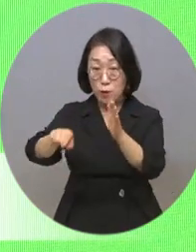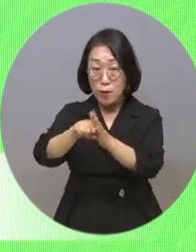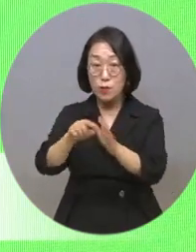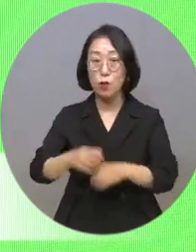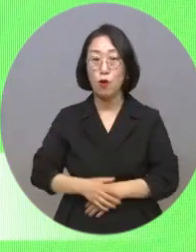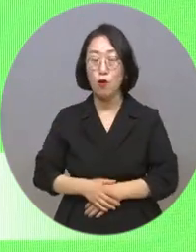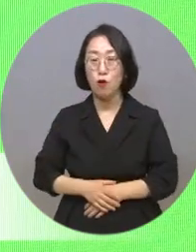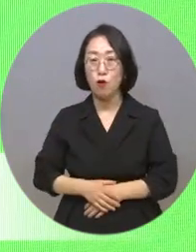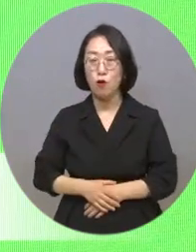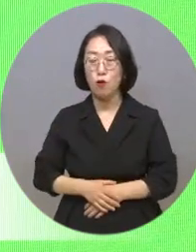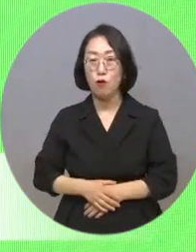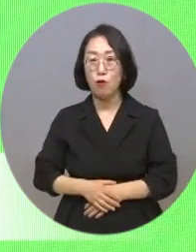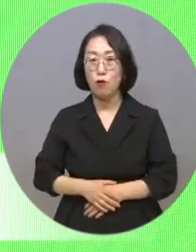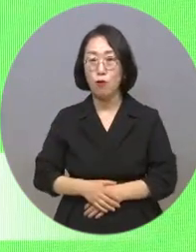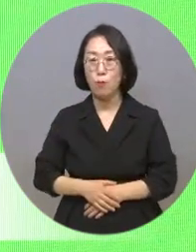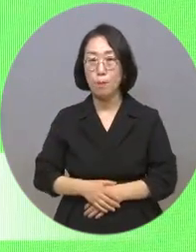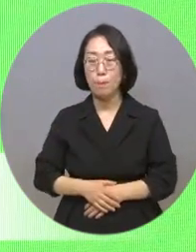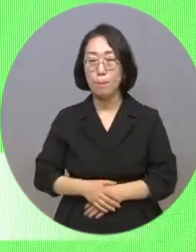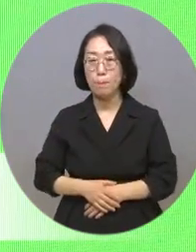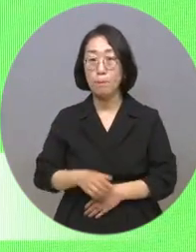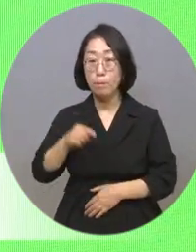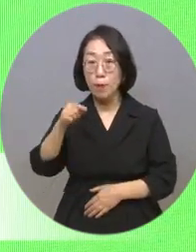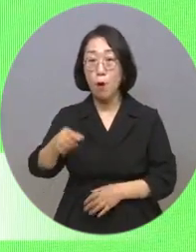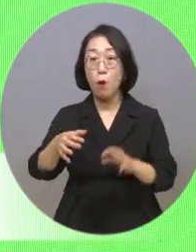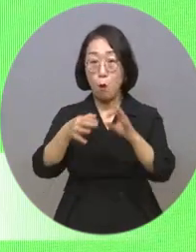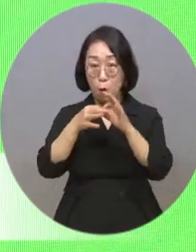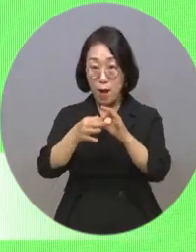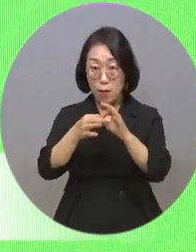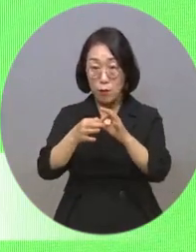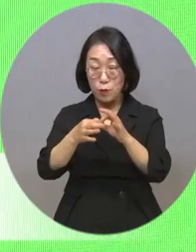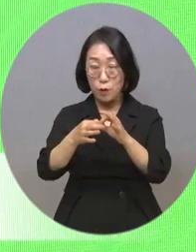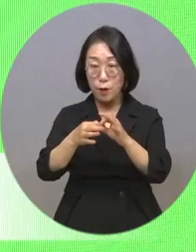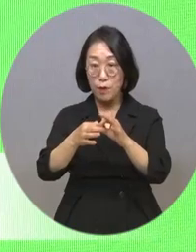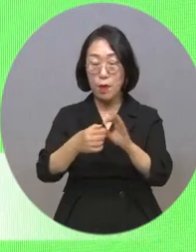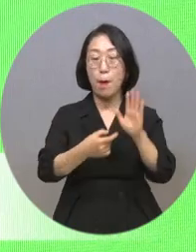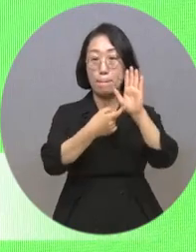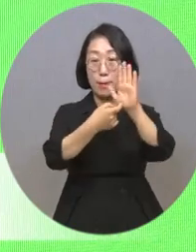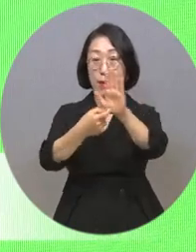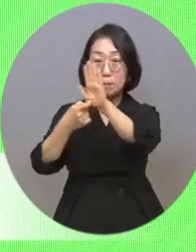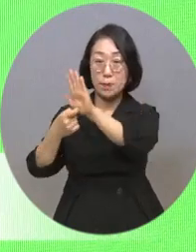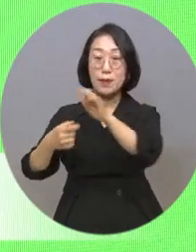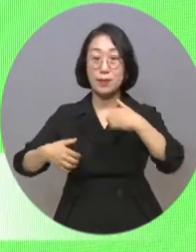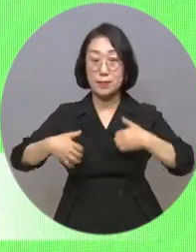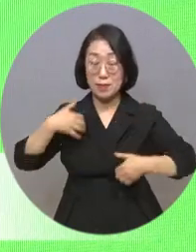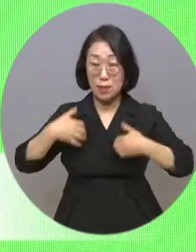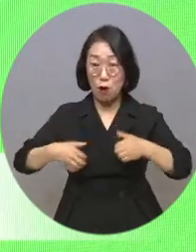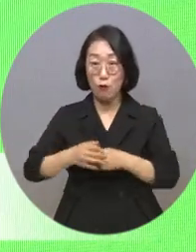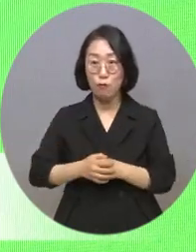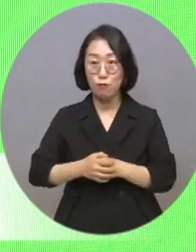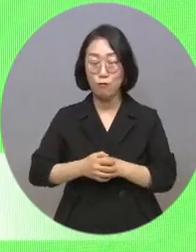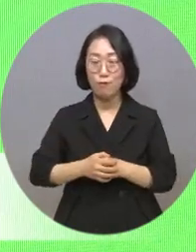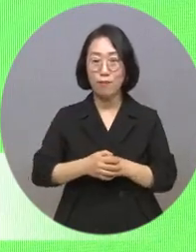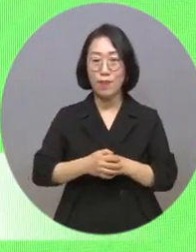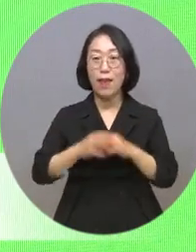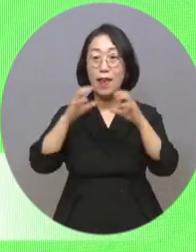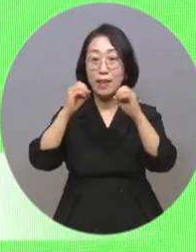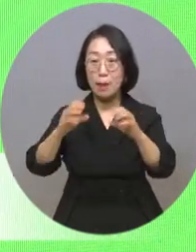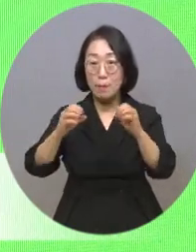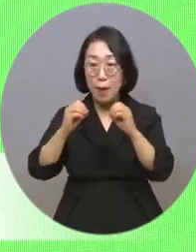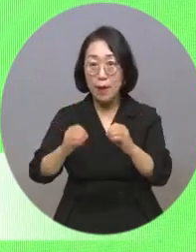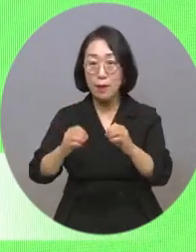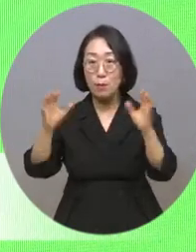하기 위해서 치매 예방하는 신나는 캠페인